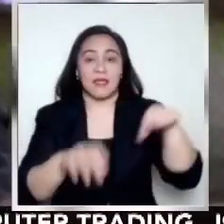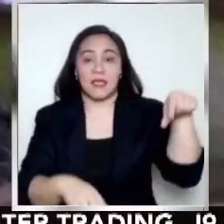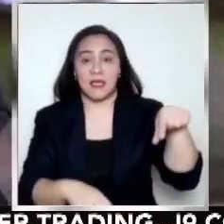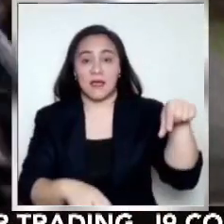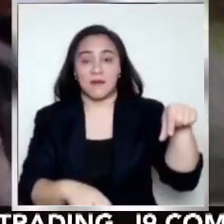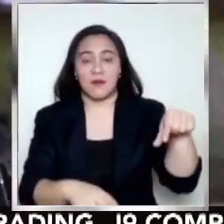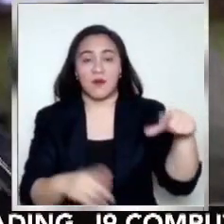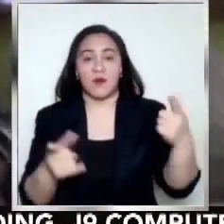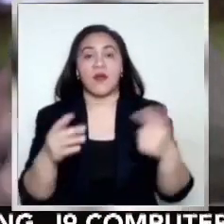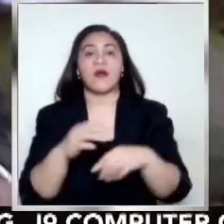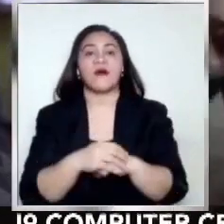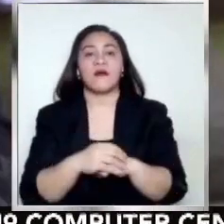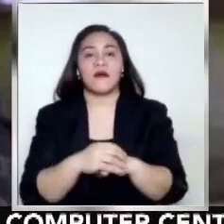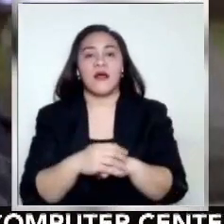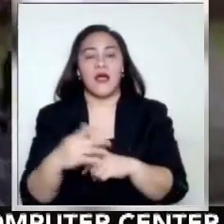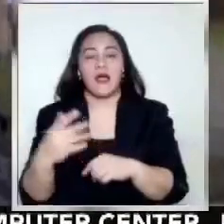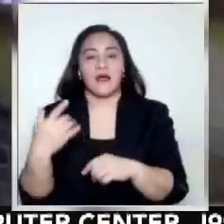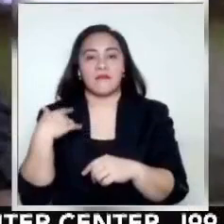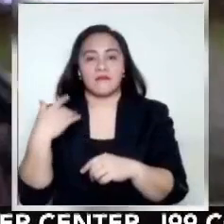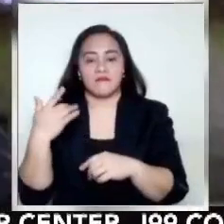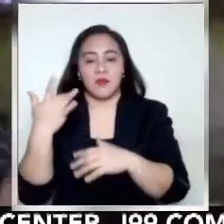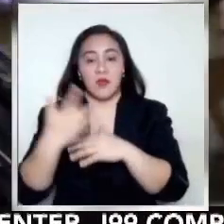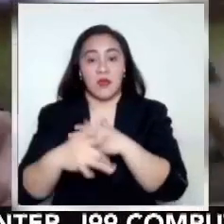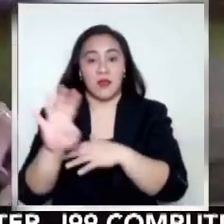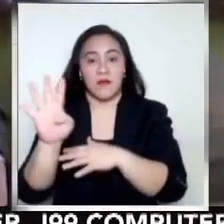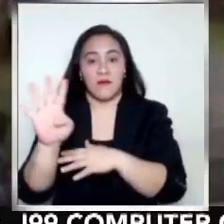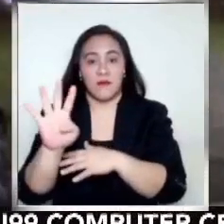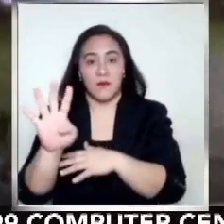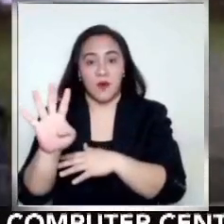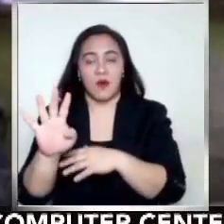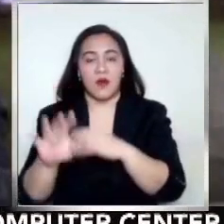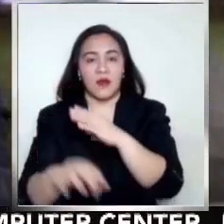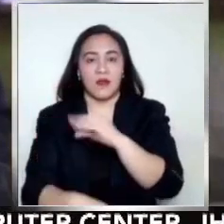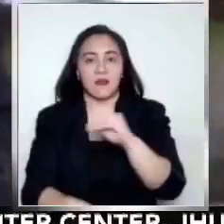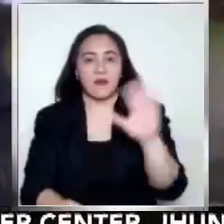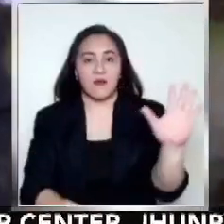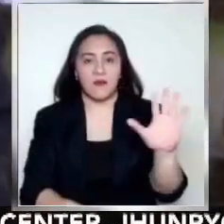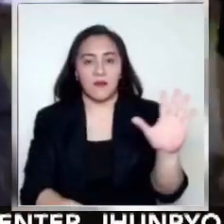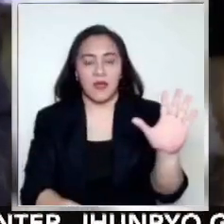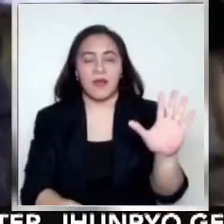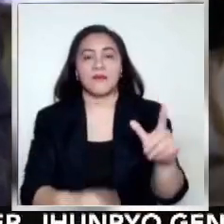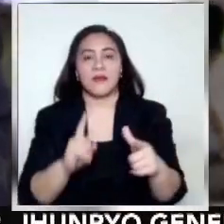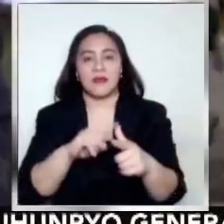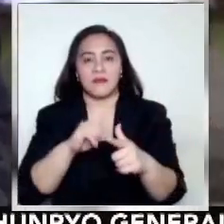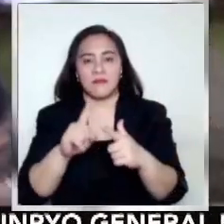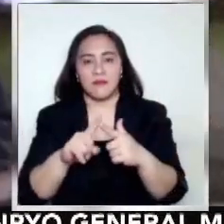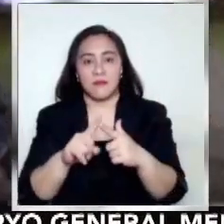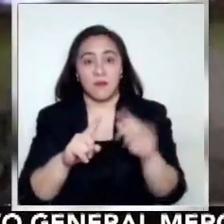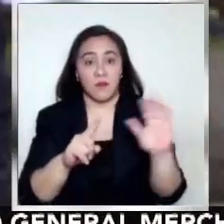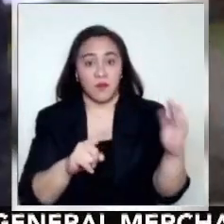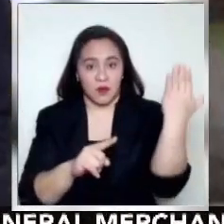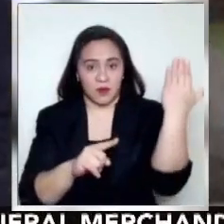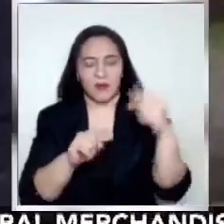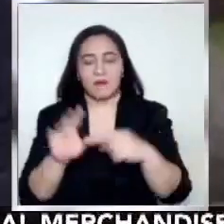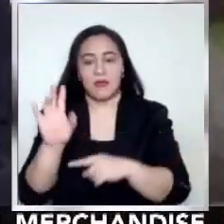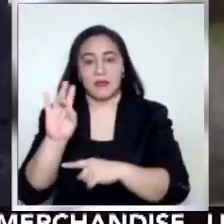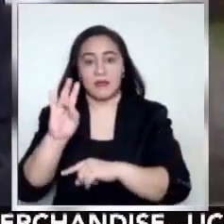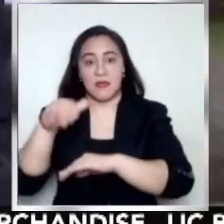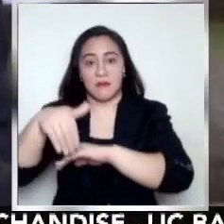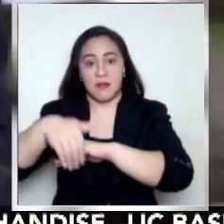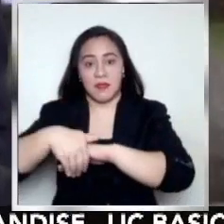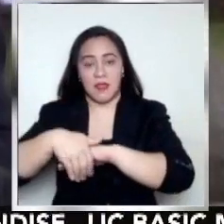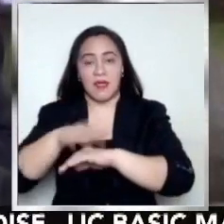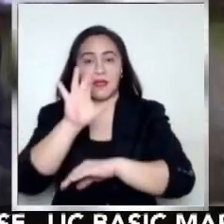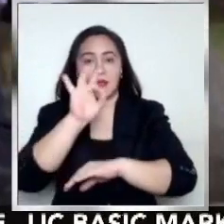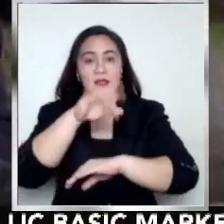ay tuwing 4 at 5 a.m. at 7 at 8 p.m. naman ang simbang gabi o anticipated simbang gabi. Yan muna